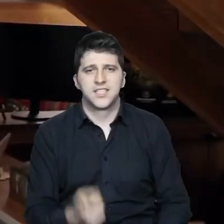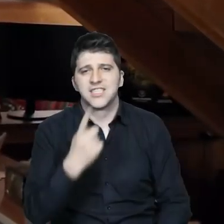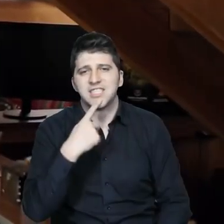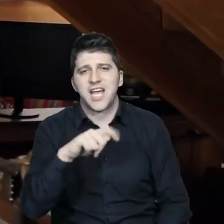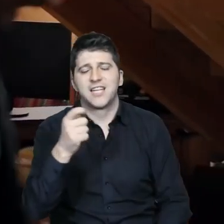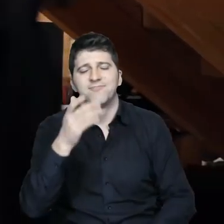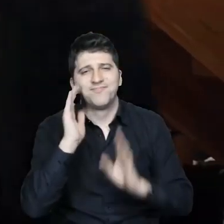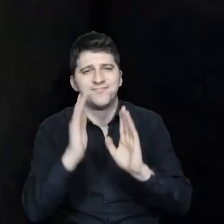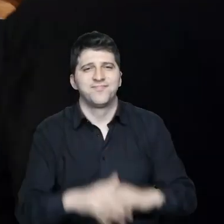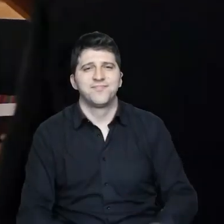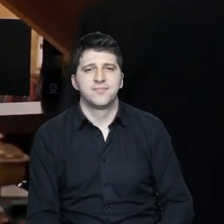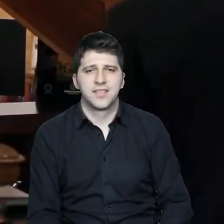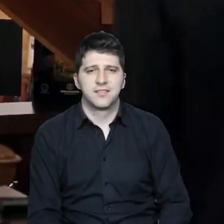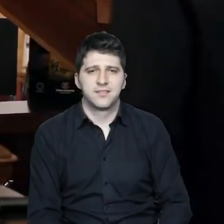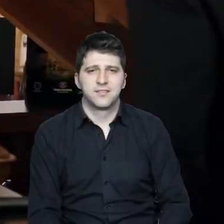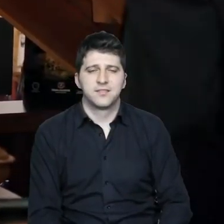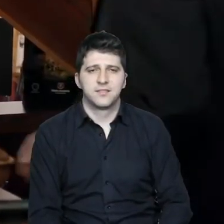Şekerliğe.